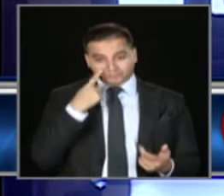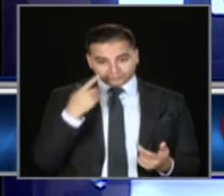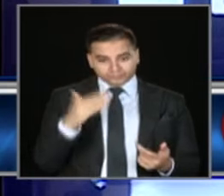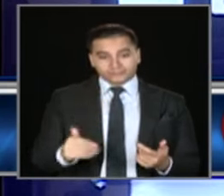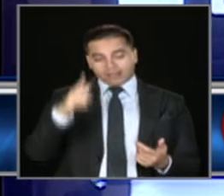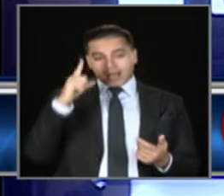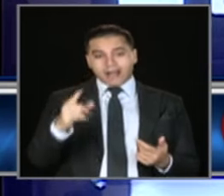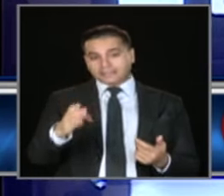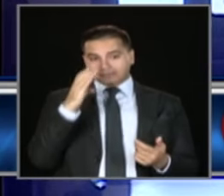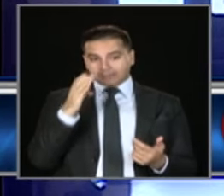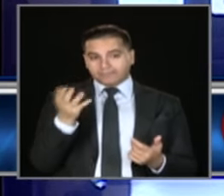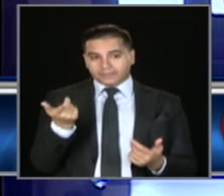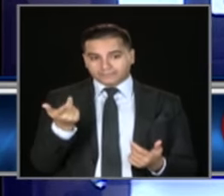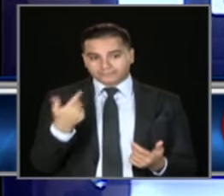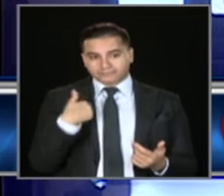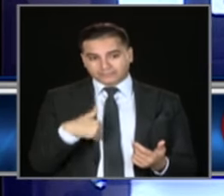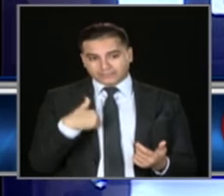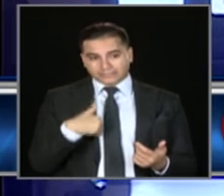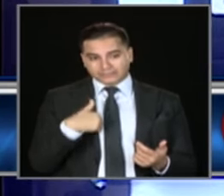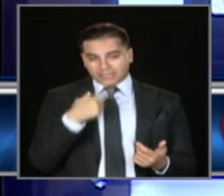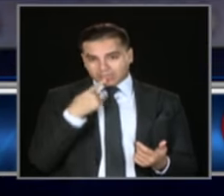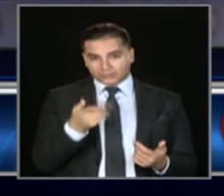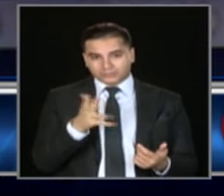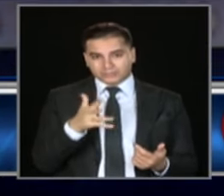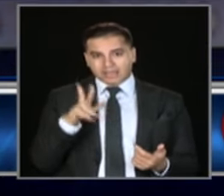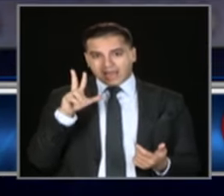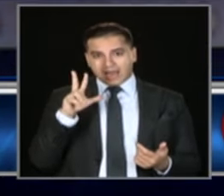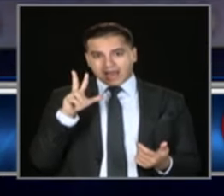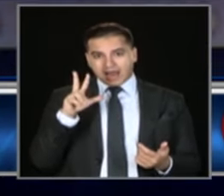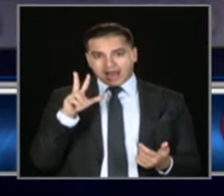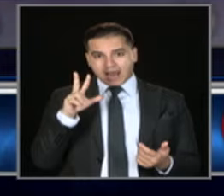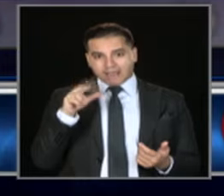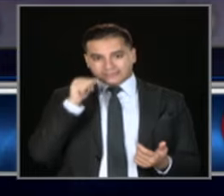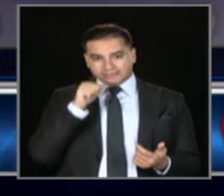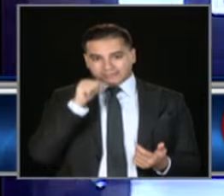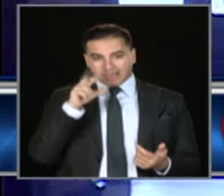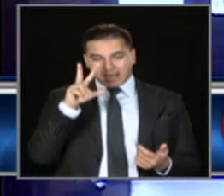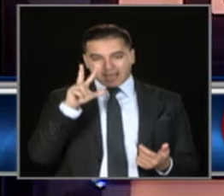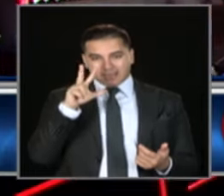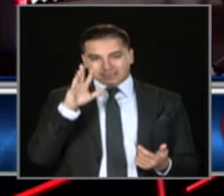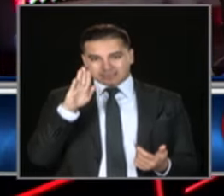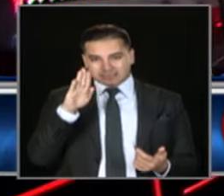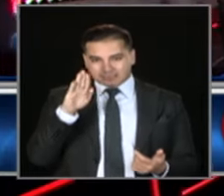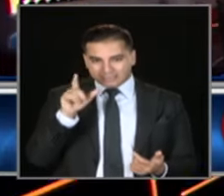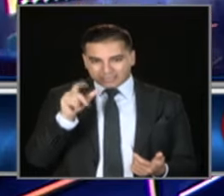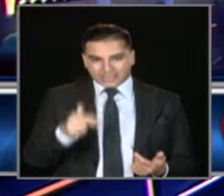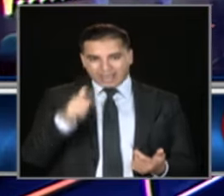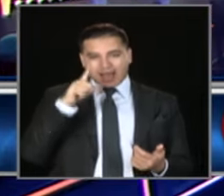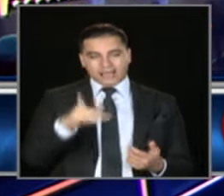العوضي، إجابتك؟ ساحل العاج والسنغال. السنغال، إجابة خاطئة.